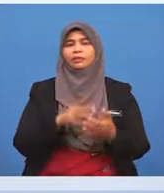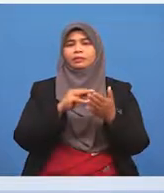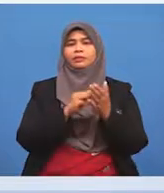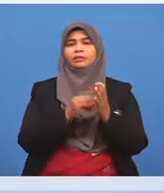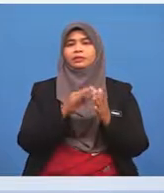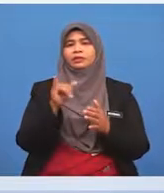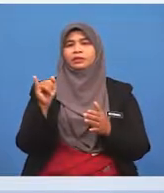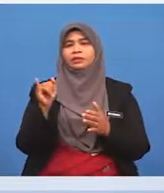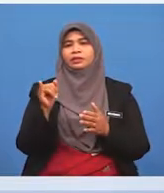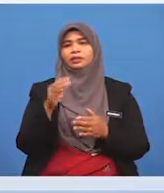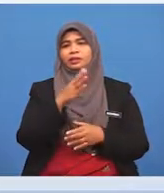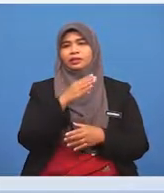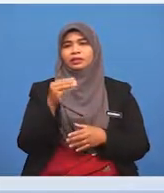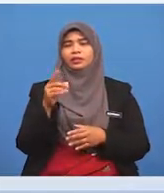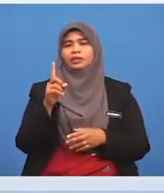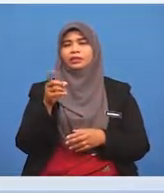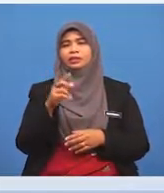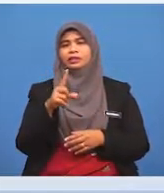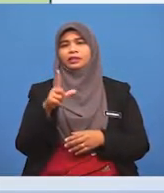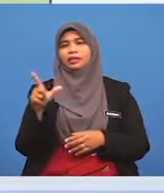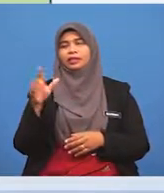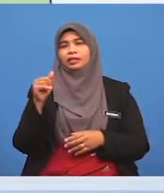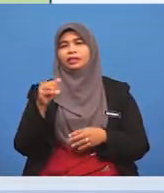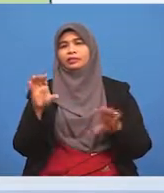manusia dari air. Yang kedua,